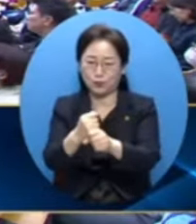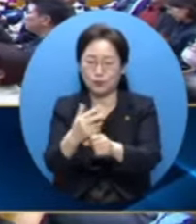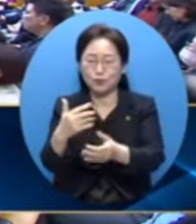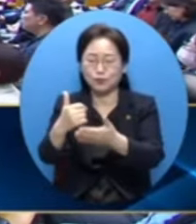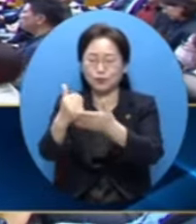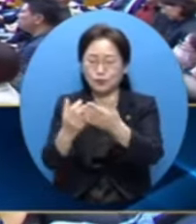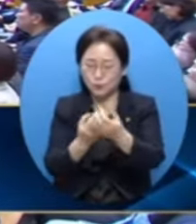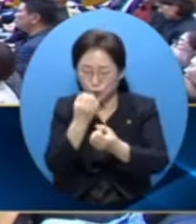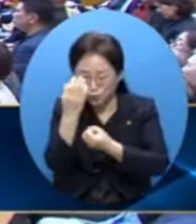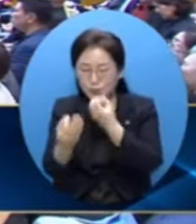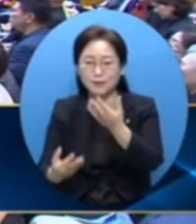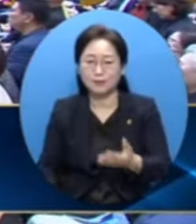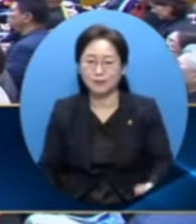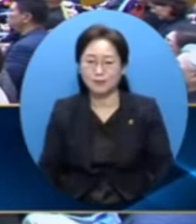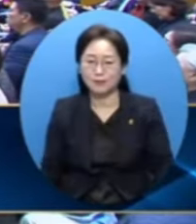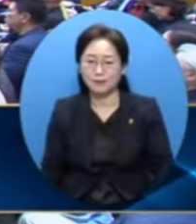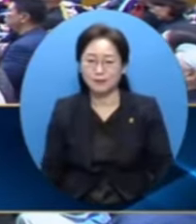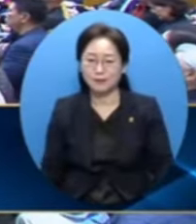앞에 고백합니다.